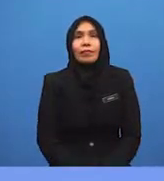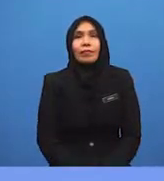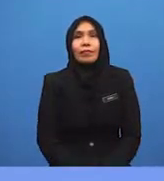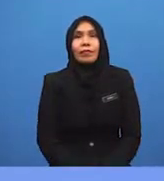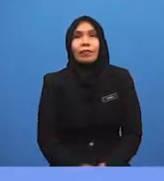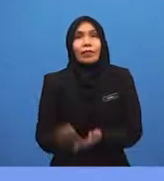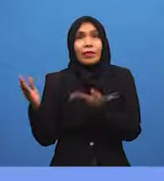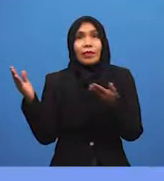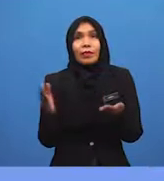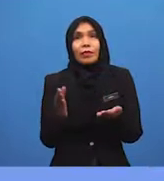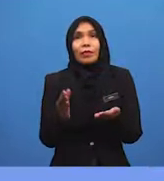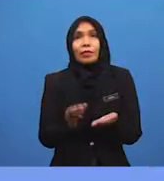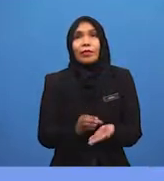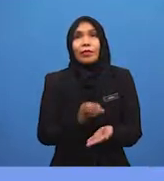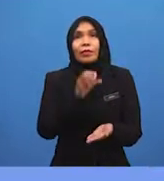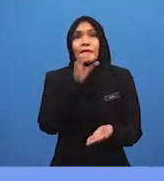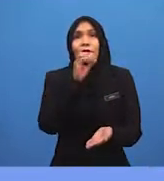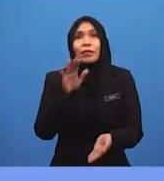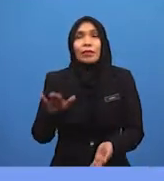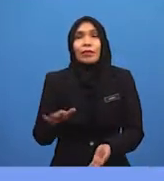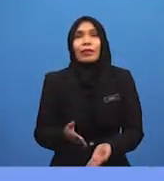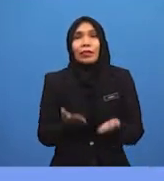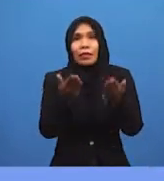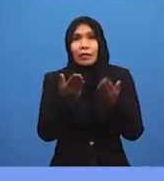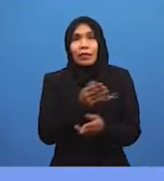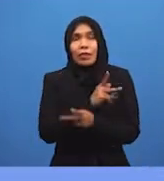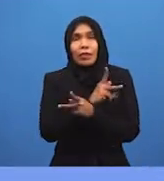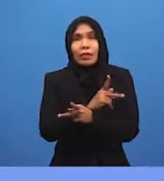Jemput minum, adik. Terima kasih, pakcik.